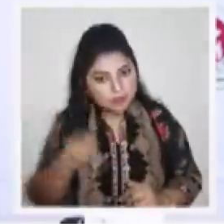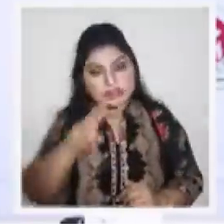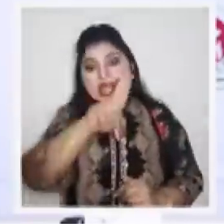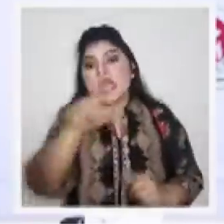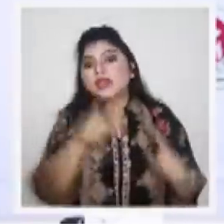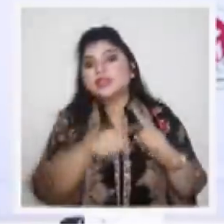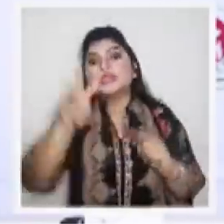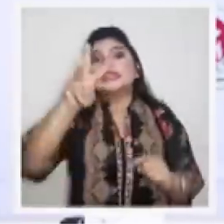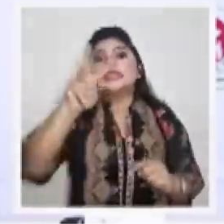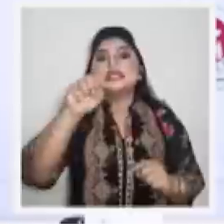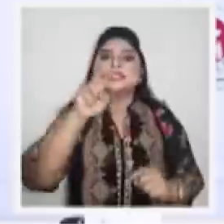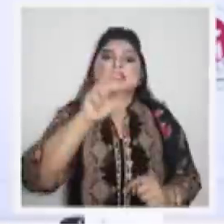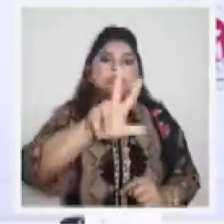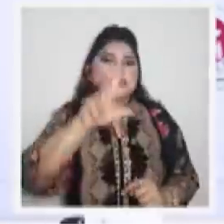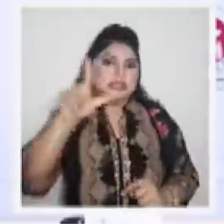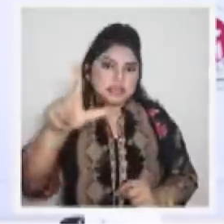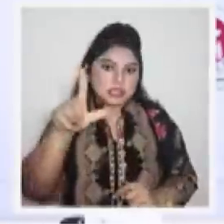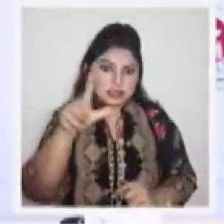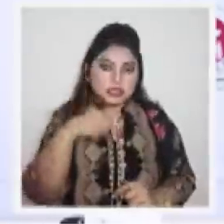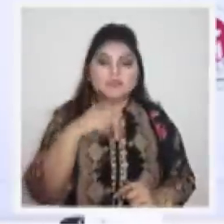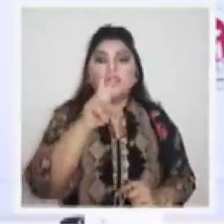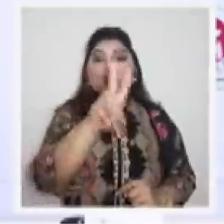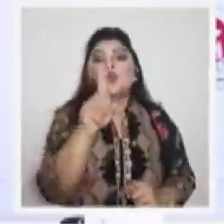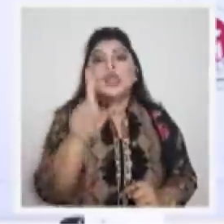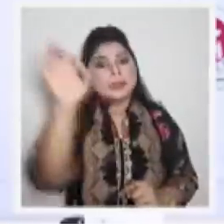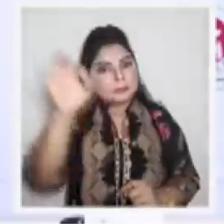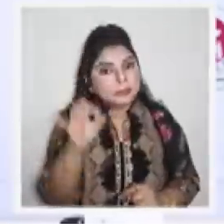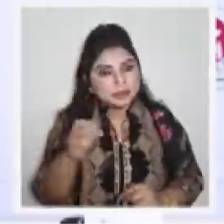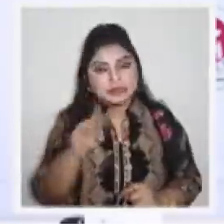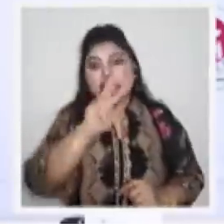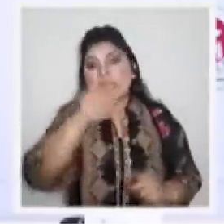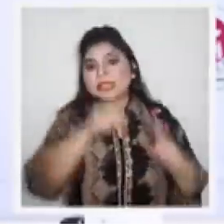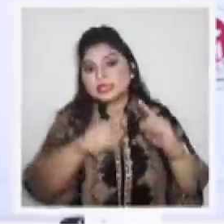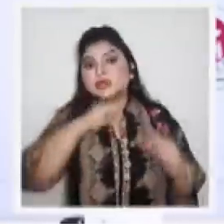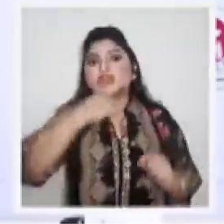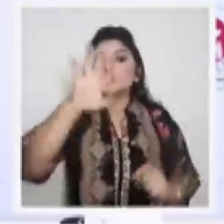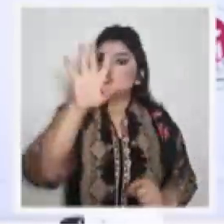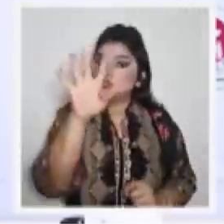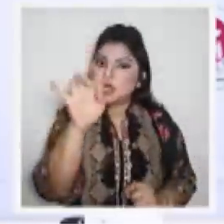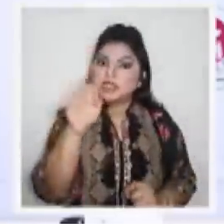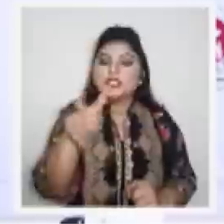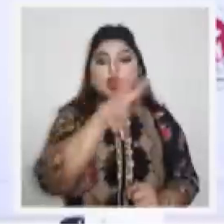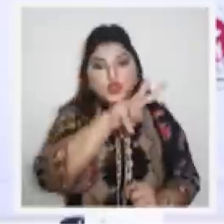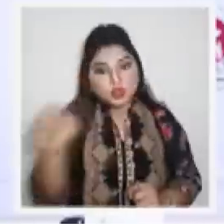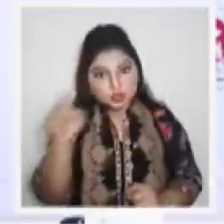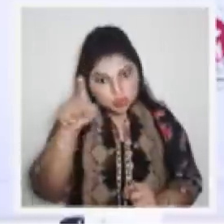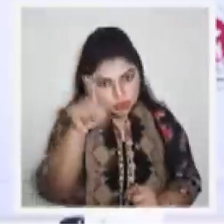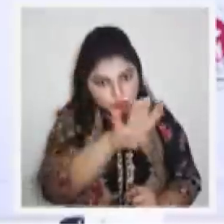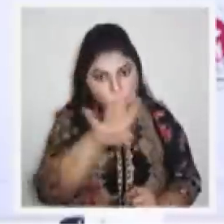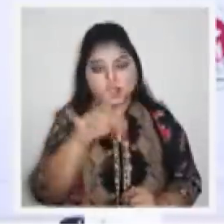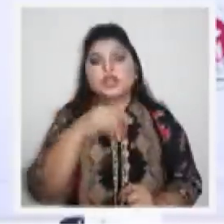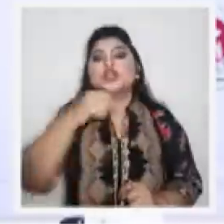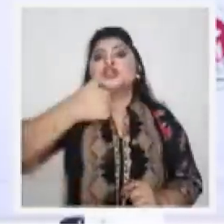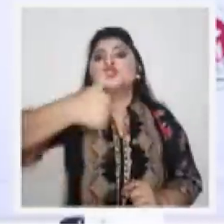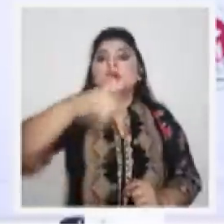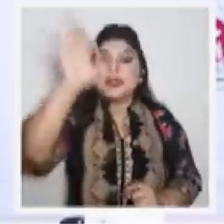0.54%, 11 থেকে 20 বছর 33 জন 0.99%, 21 থেকে 30 বছর 87 জন